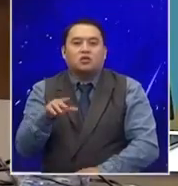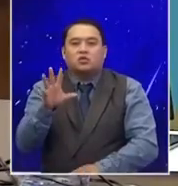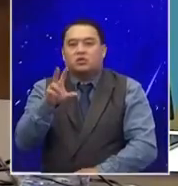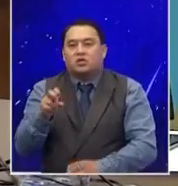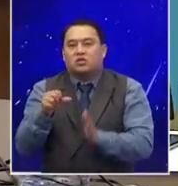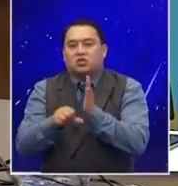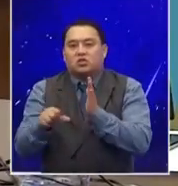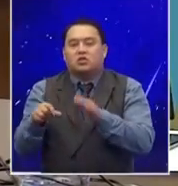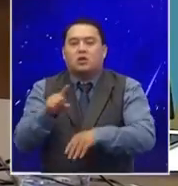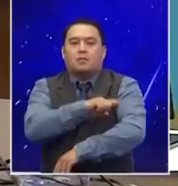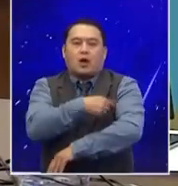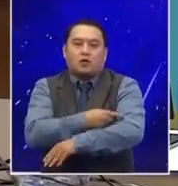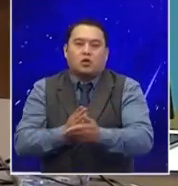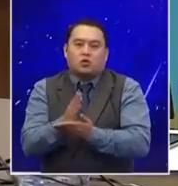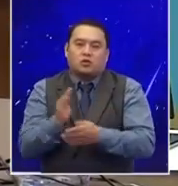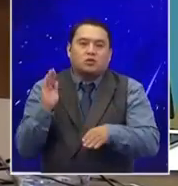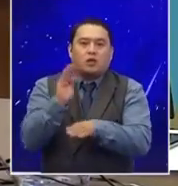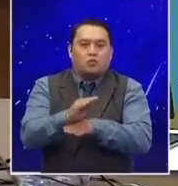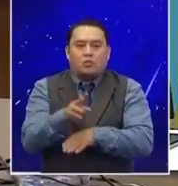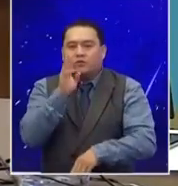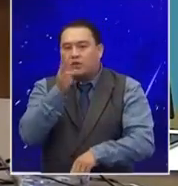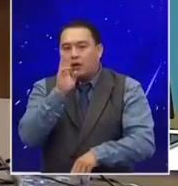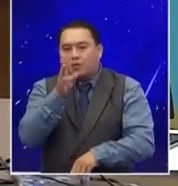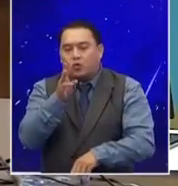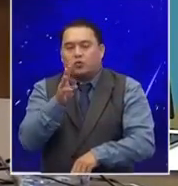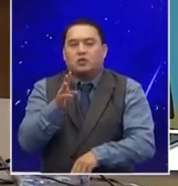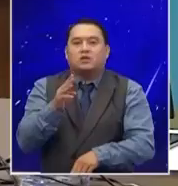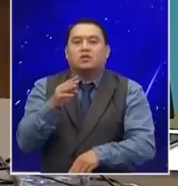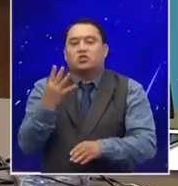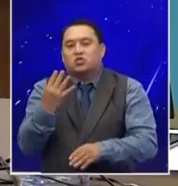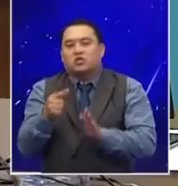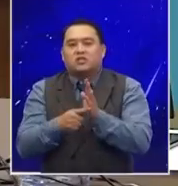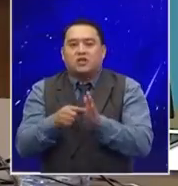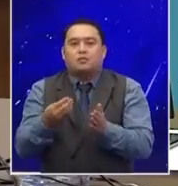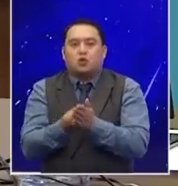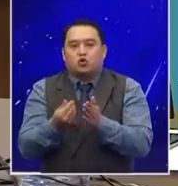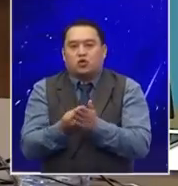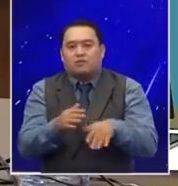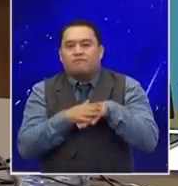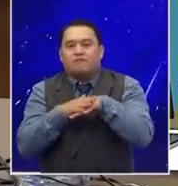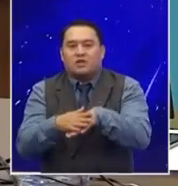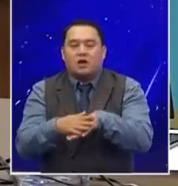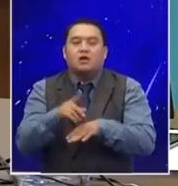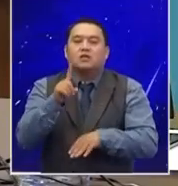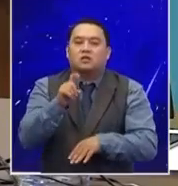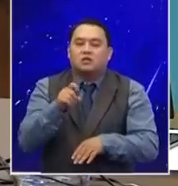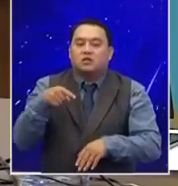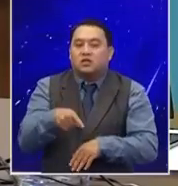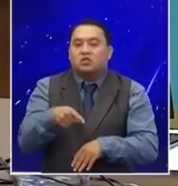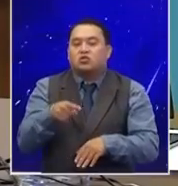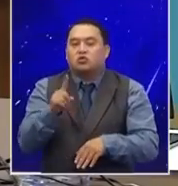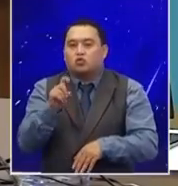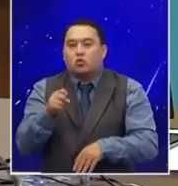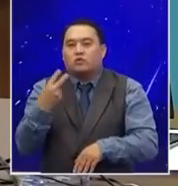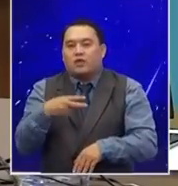5362 медработника получили надбавку на сумму 4,7 миллиарда тенге из местного бюджета. 1123